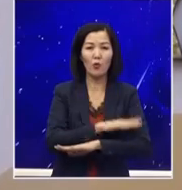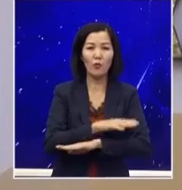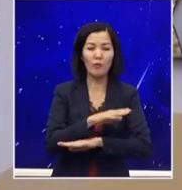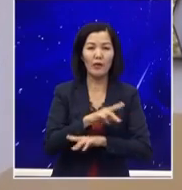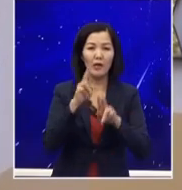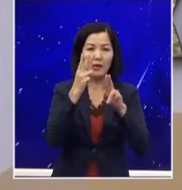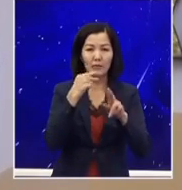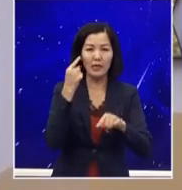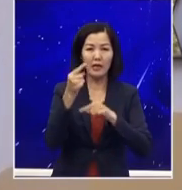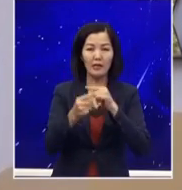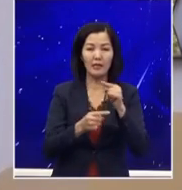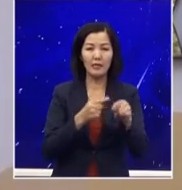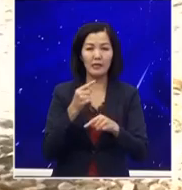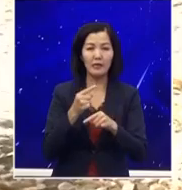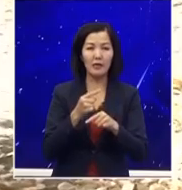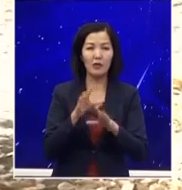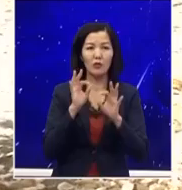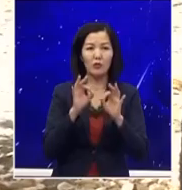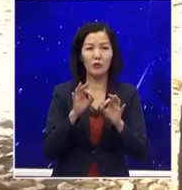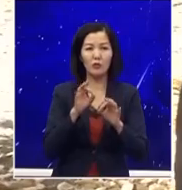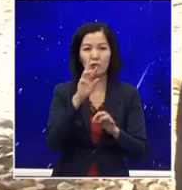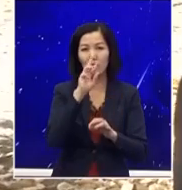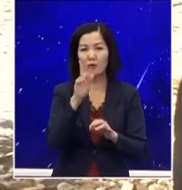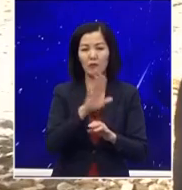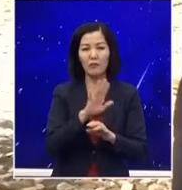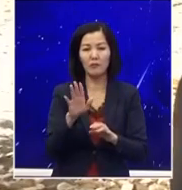ілім алатындарына күмән тудырады.